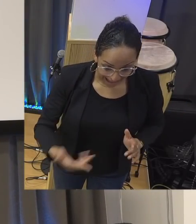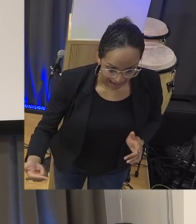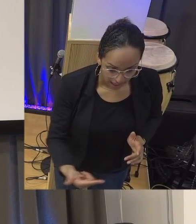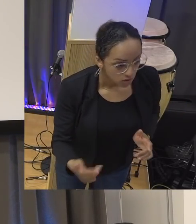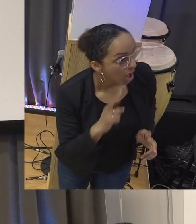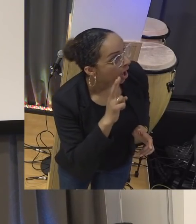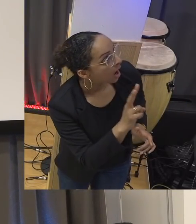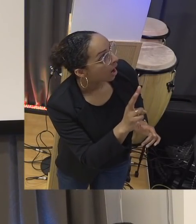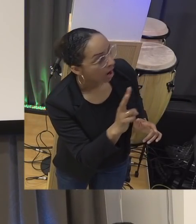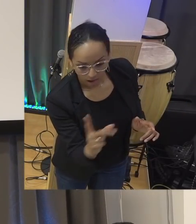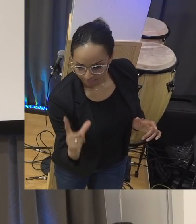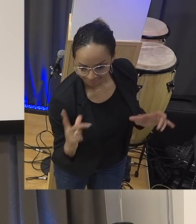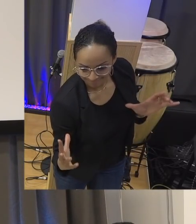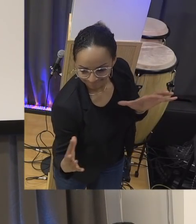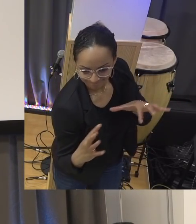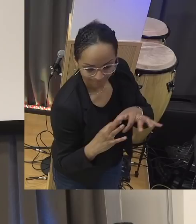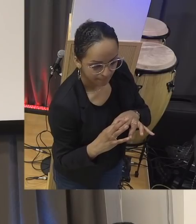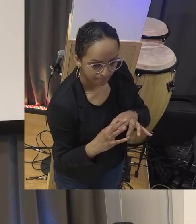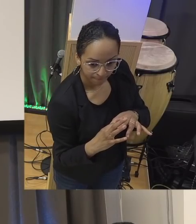Je suis membre du CRIF, ça va vous choquer?